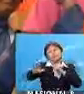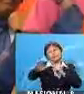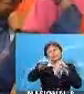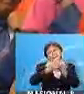mereka